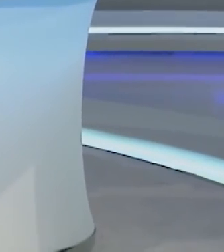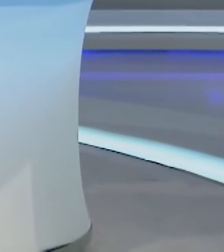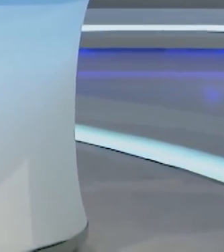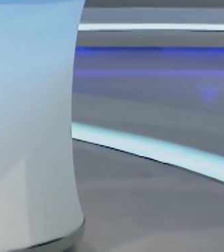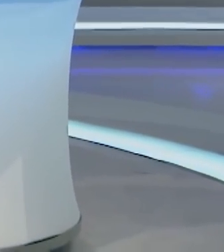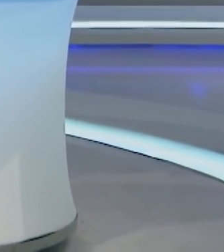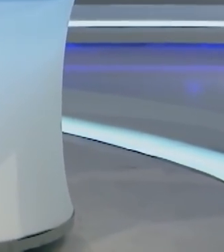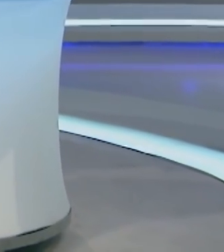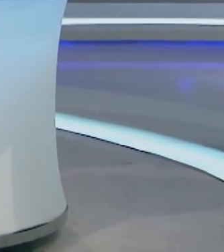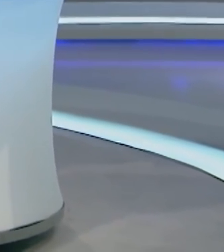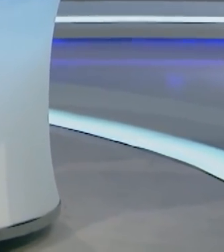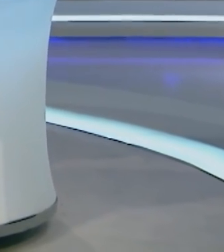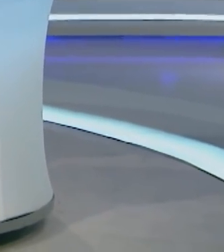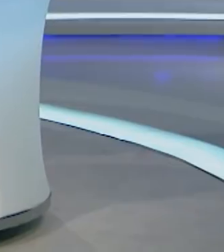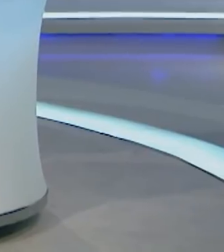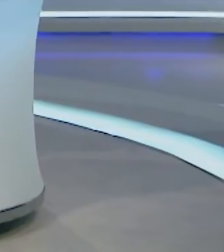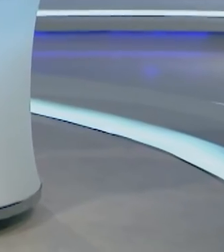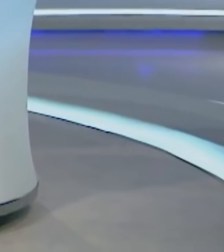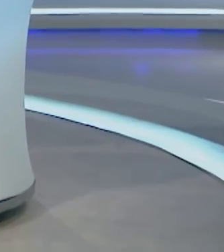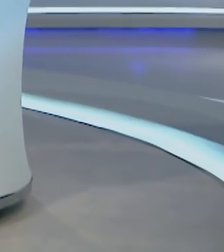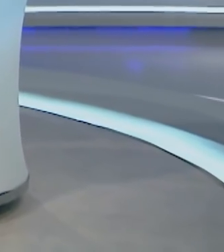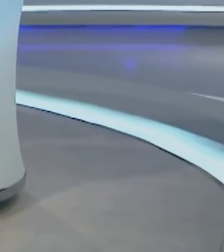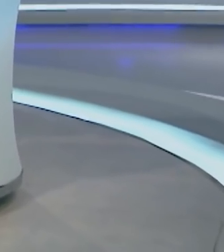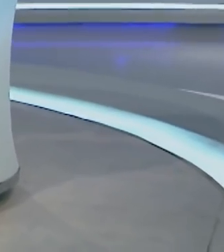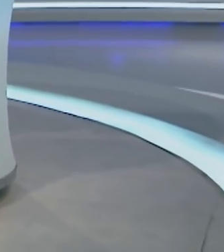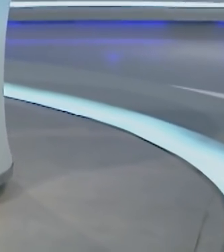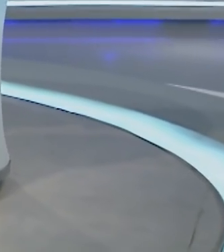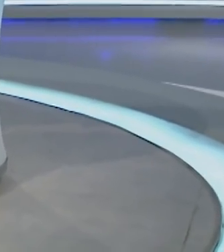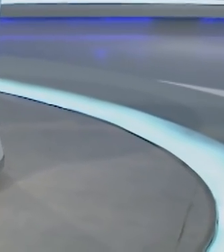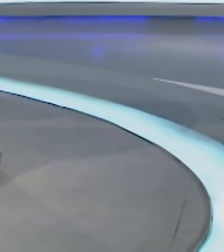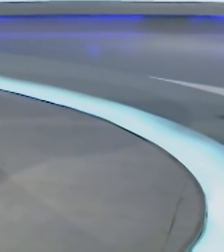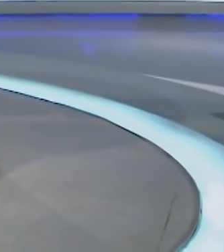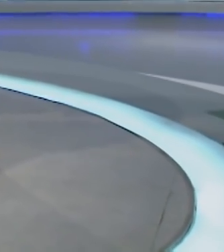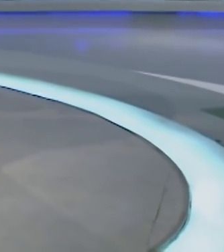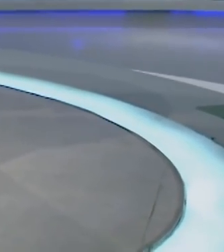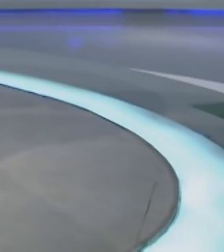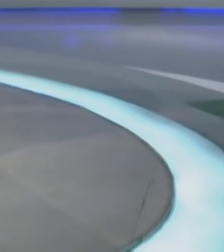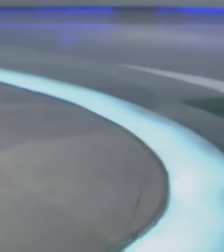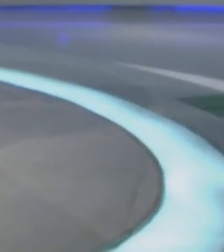хурд мэдээллийн хөтөлбөр үзүүллээ. Манай хөтөлбөртэй хамтдаа байсан баярлалаа. Тавтай сайхан амьдрах цагаараа. Баярлалаа.